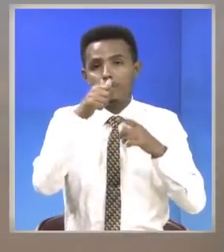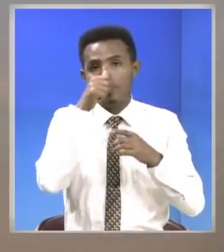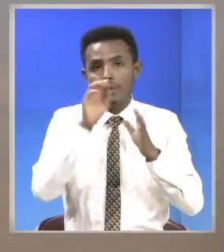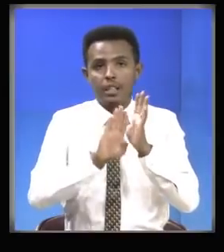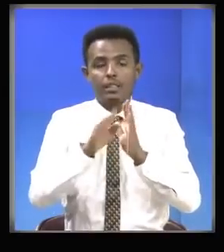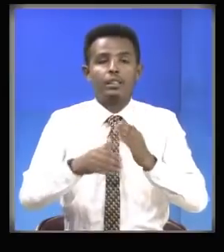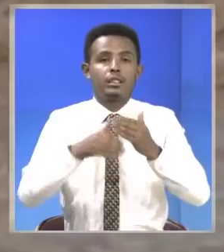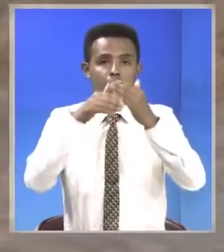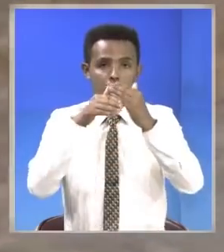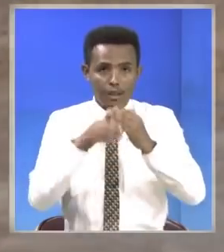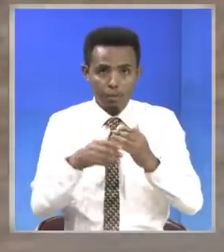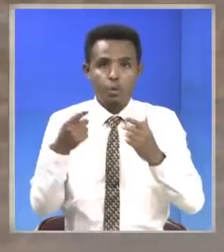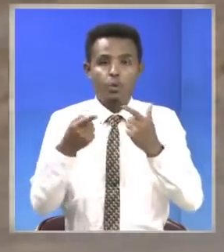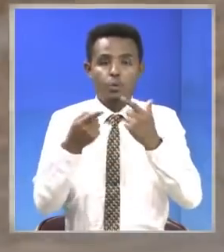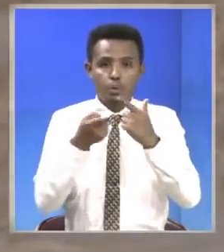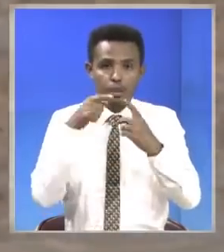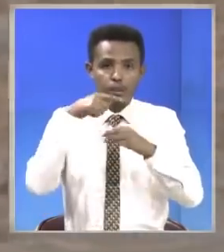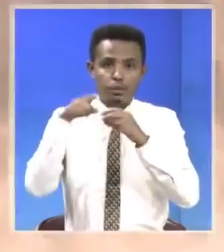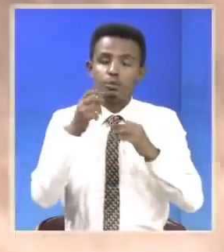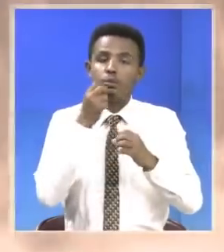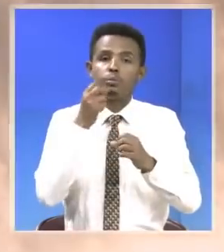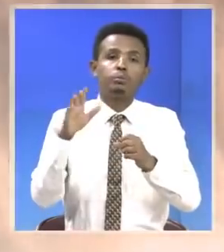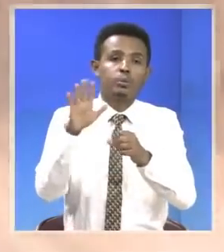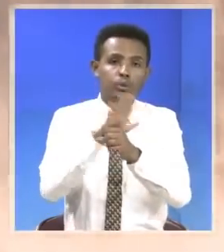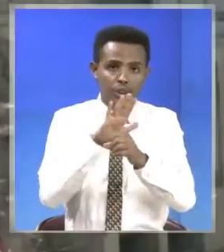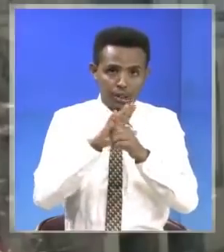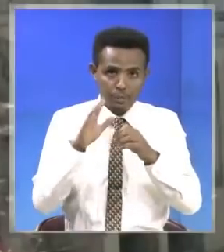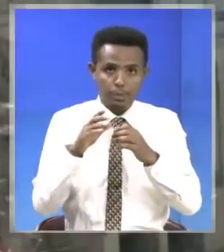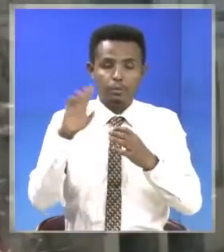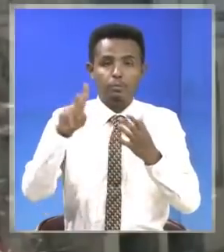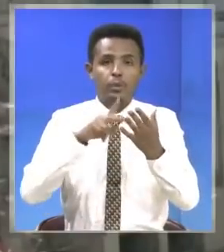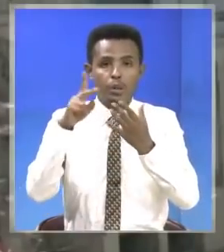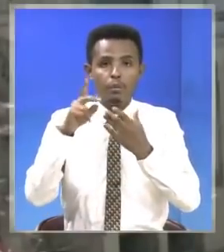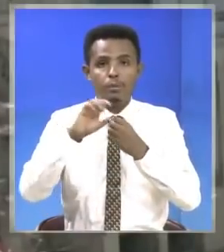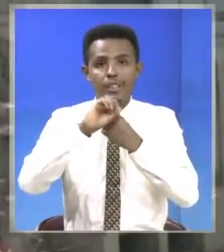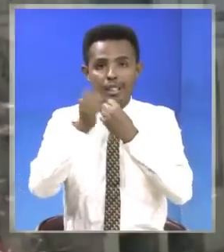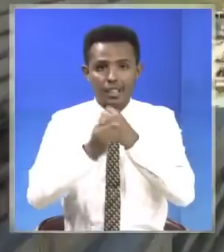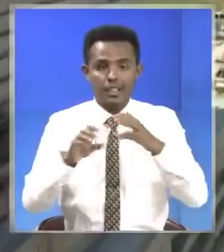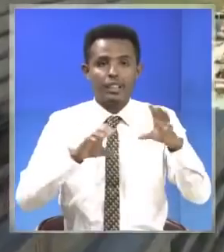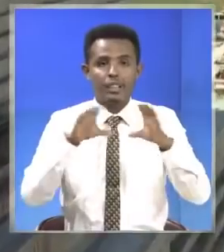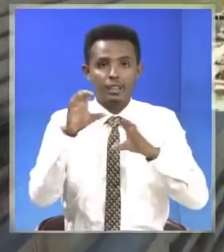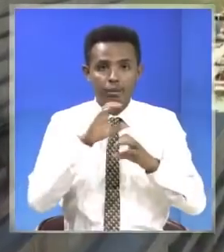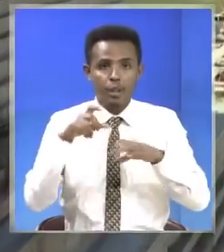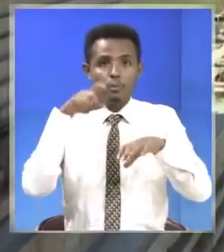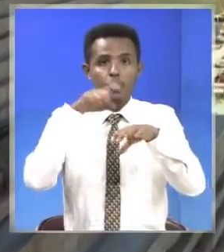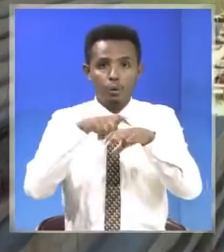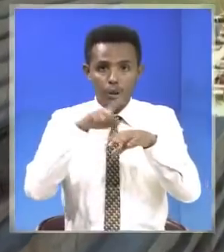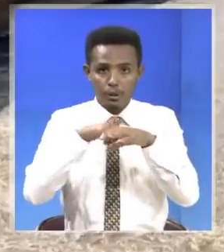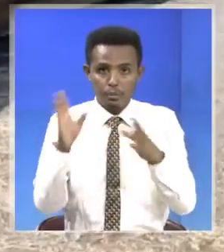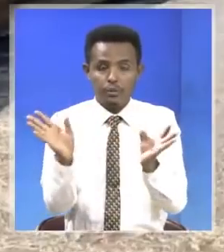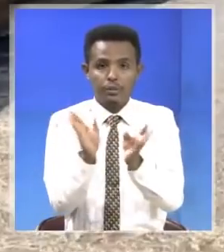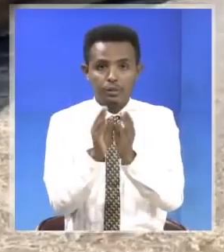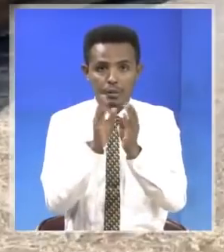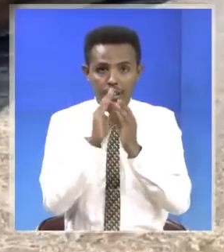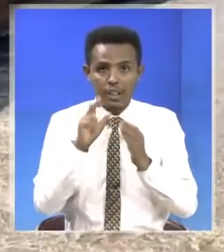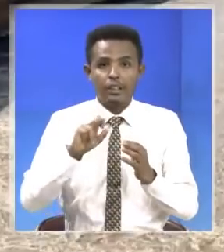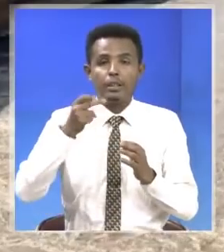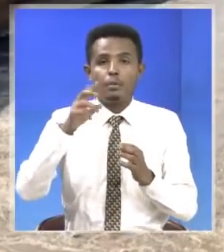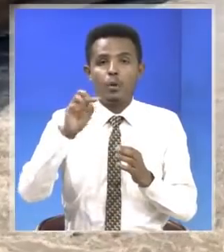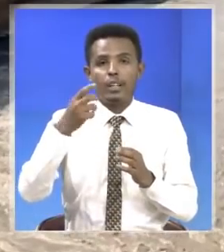ግድብ ሁለተኛ ዓመት ሙሊት በተያዘለት የጊዜ ሰሌዳ መሰረት እየተከናወነ ነው። ኢትዮጵያ የወቅቱ የአፍሪካ ህብረት ሰብሳቢና የዲሞክራቲክ ሪፐብሊክ